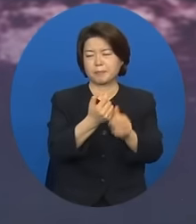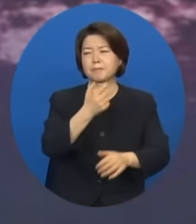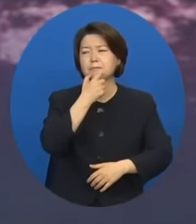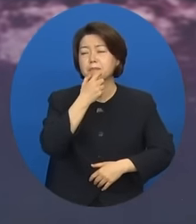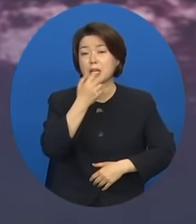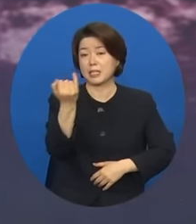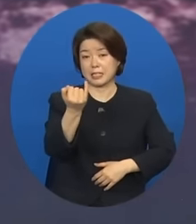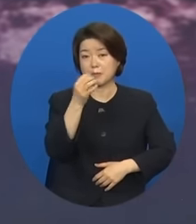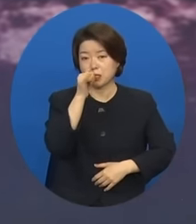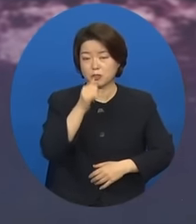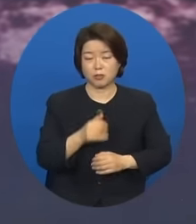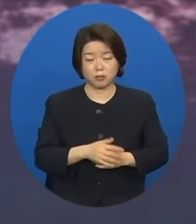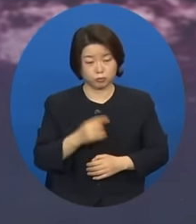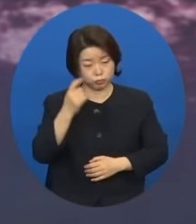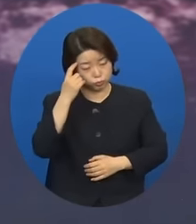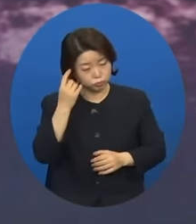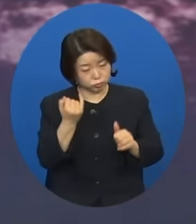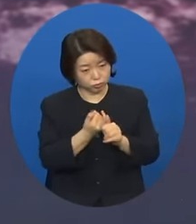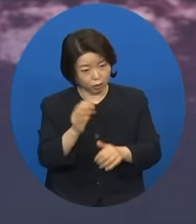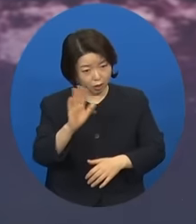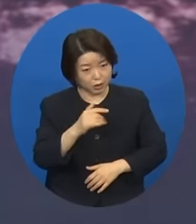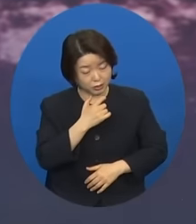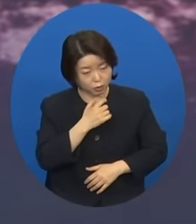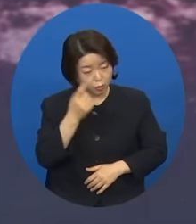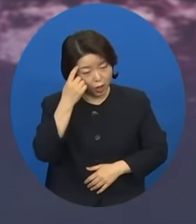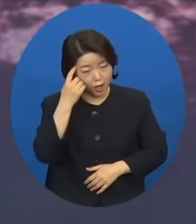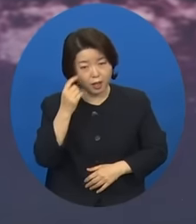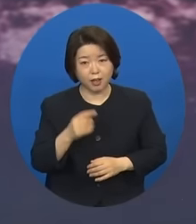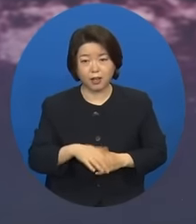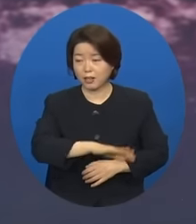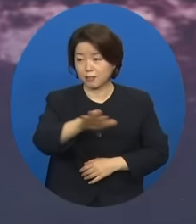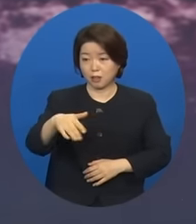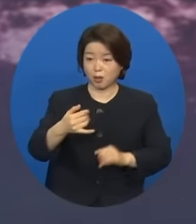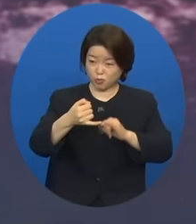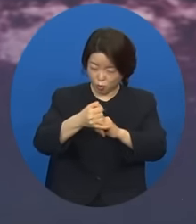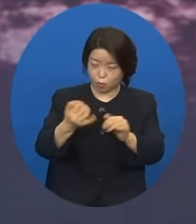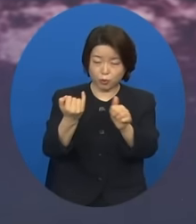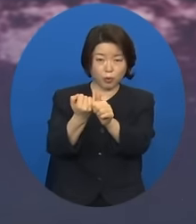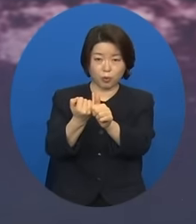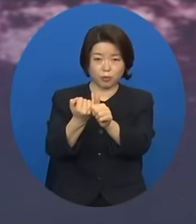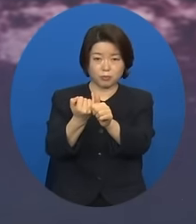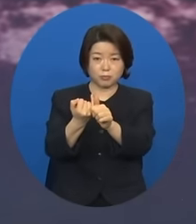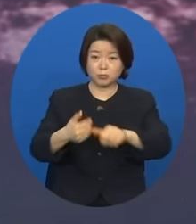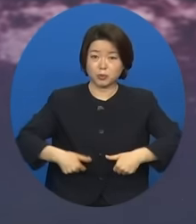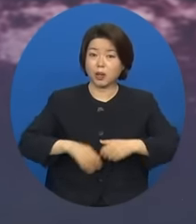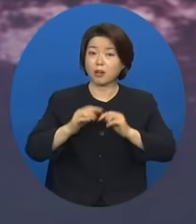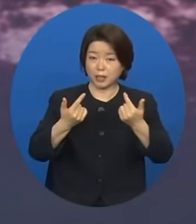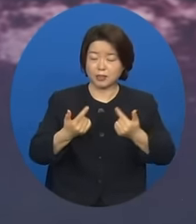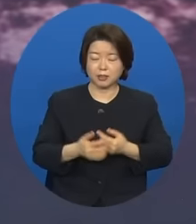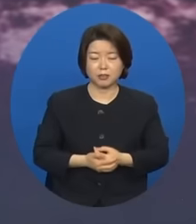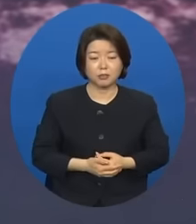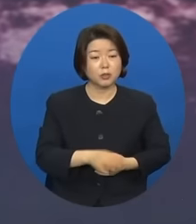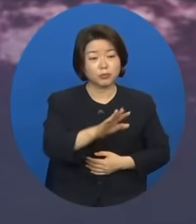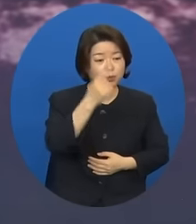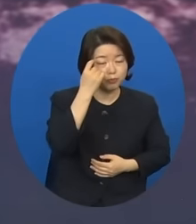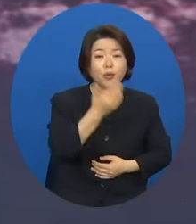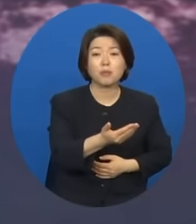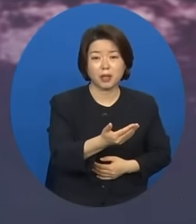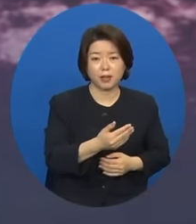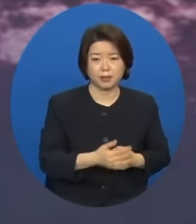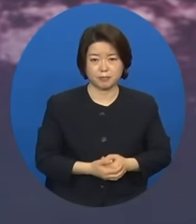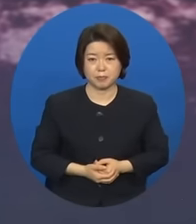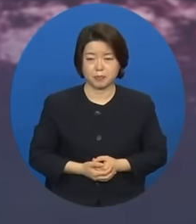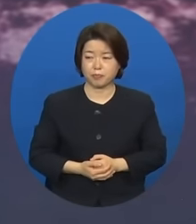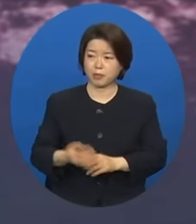있었어 왜 결혼을 안 하냐 뭐 안 할 수도 있죠 다 결혼해야 되는 건 아니니까요 들어보니까